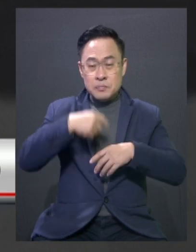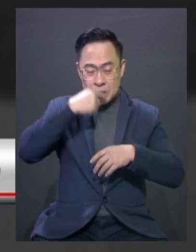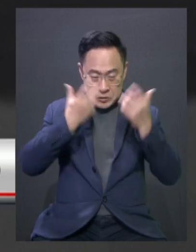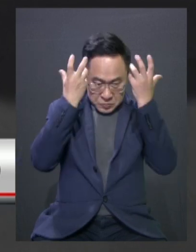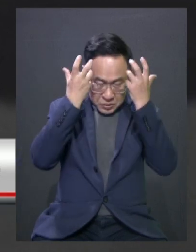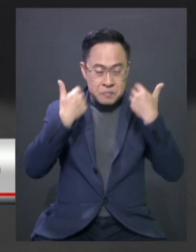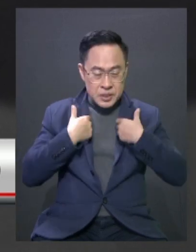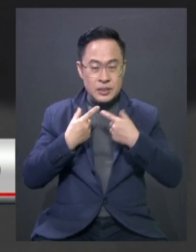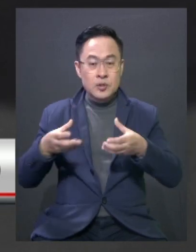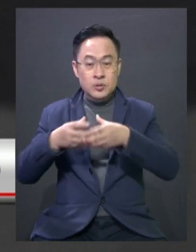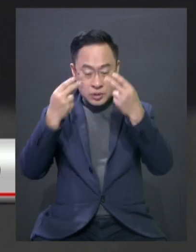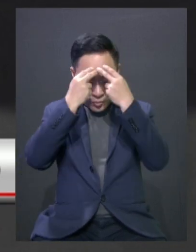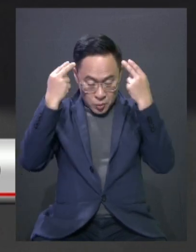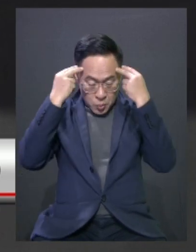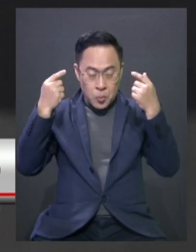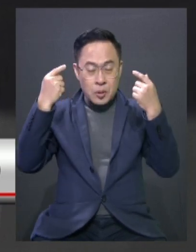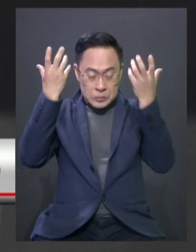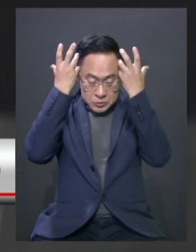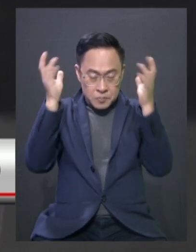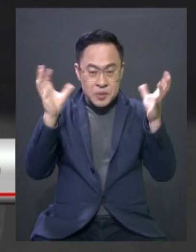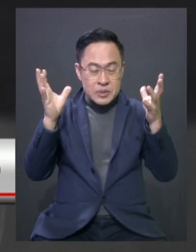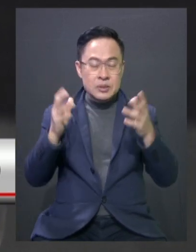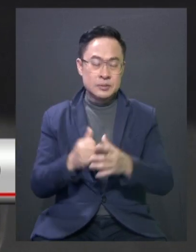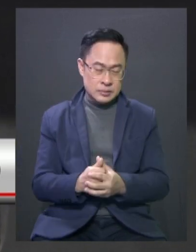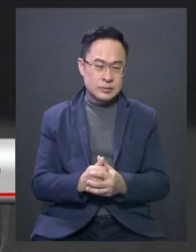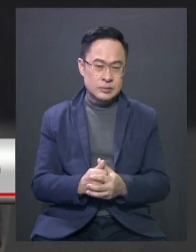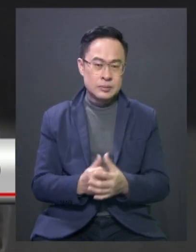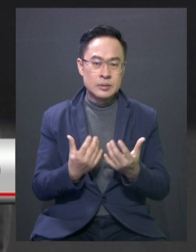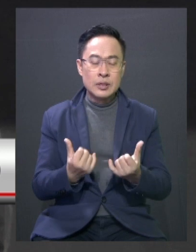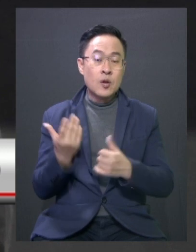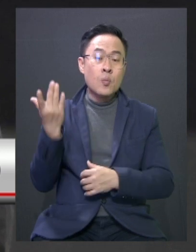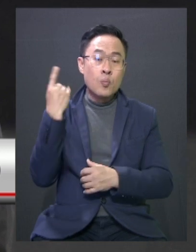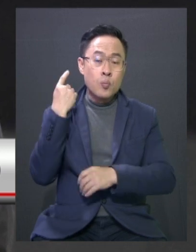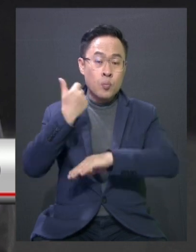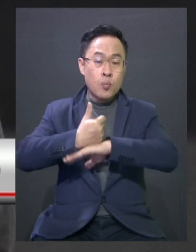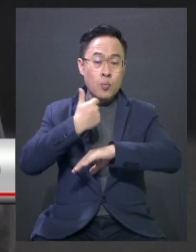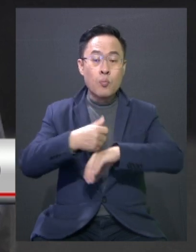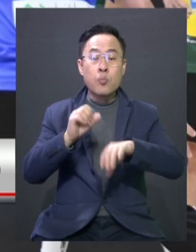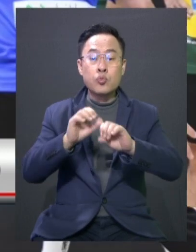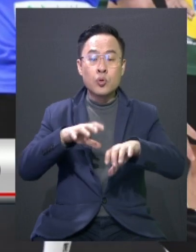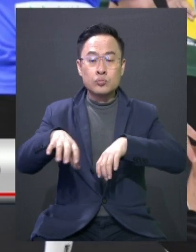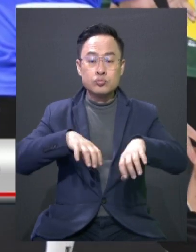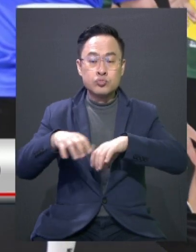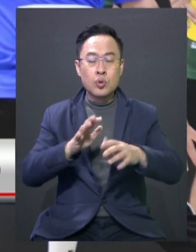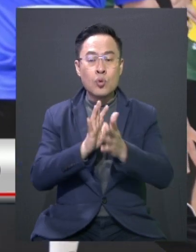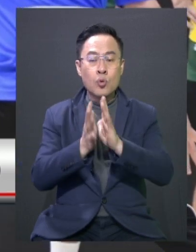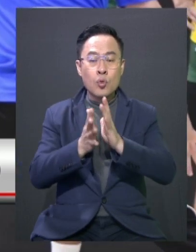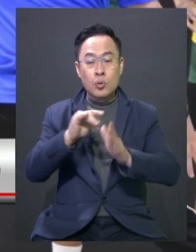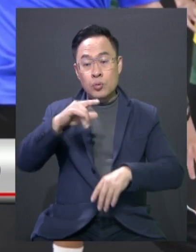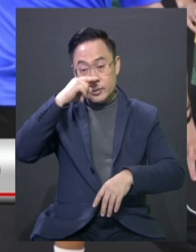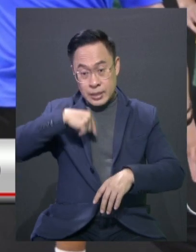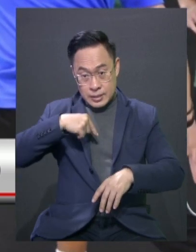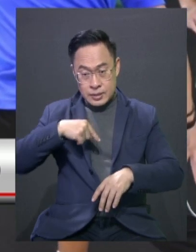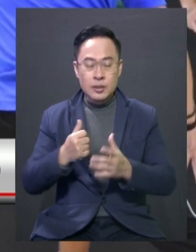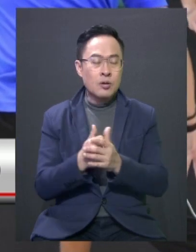เวลา 15:30นนะคะล่าสุดเมื่อวานที่ผ่านมาคลอเซซ่ากุนซือฟุตซอลไทยก็ได้นำลูกทีมฝึก